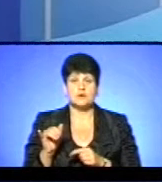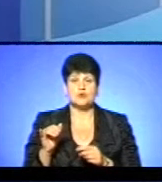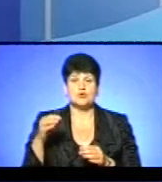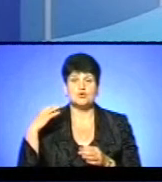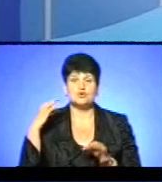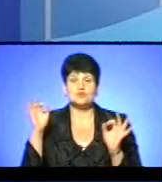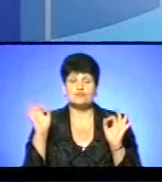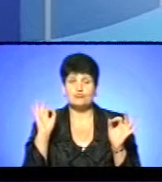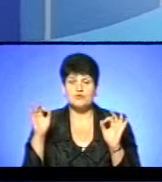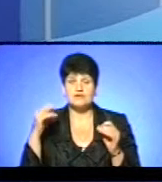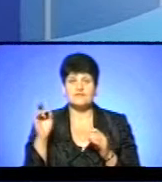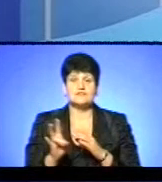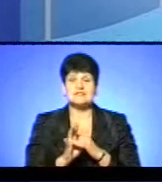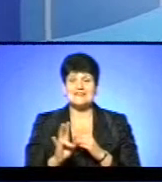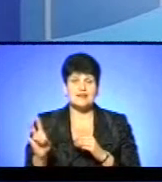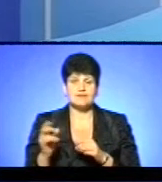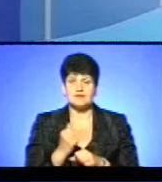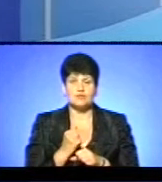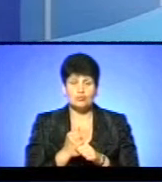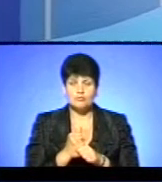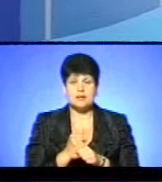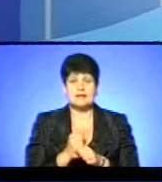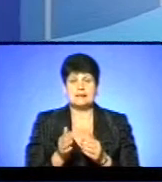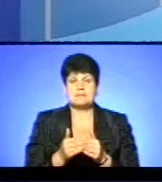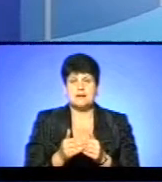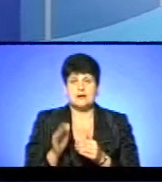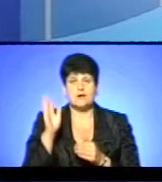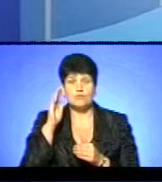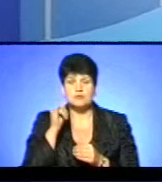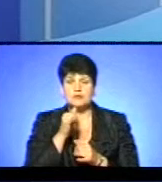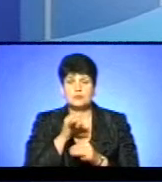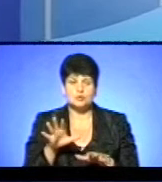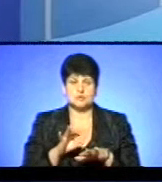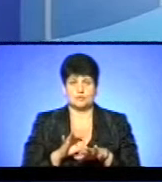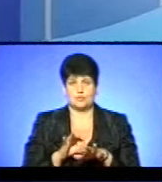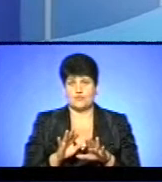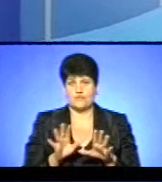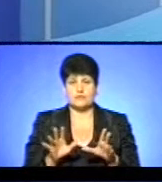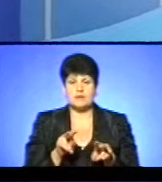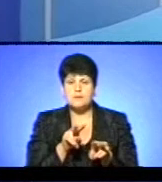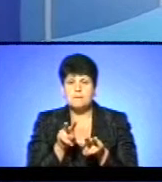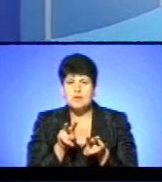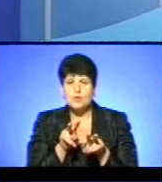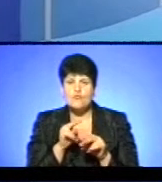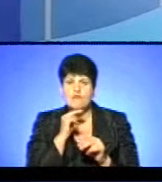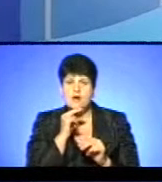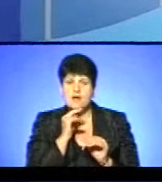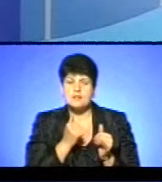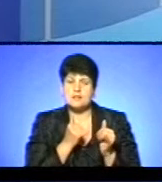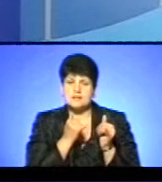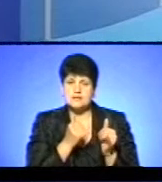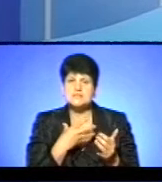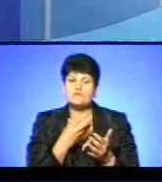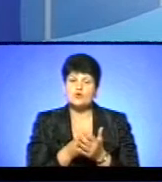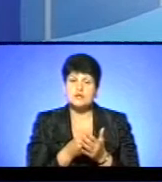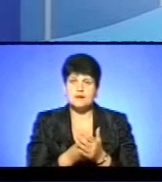били, тобто жодна господарська діяльність біля водойми і на самій водоймі не мала би здійснюватися, наоборот, вони пильнували своє, тому